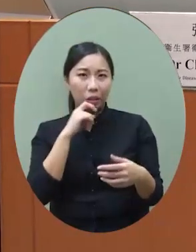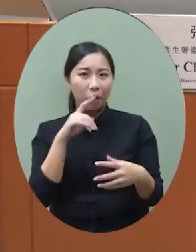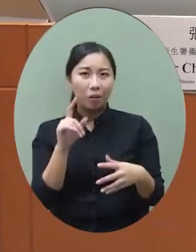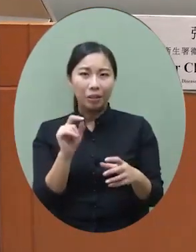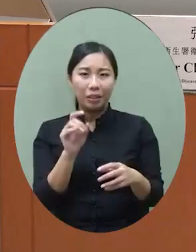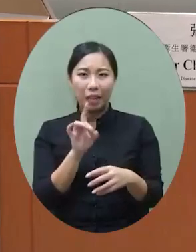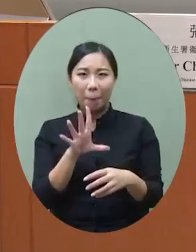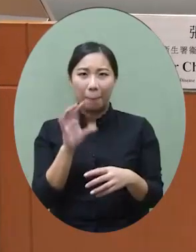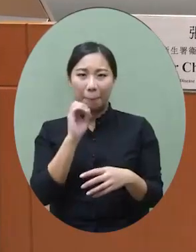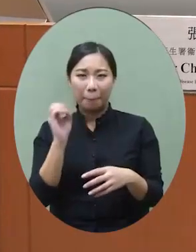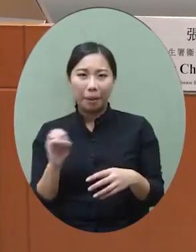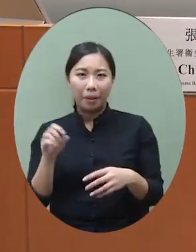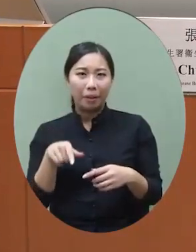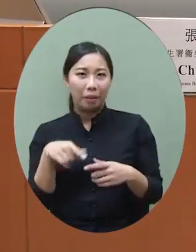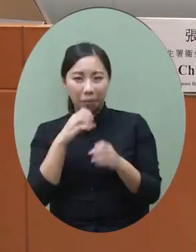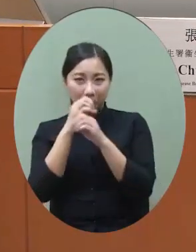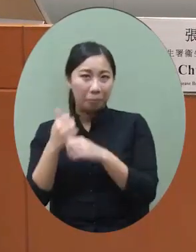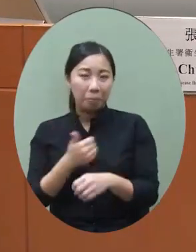嘅人咧係做咗檢測，即係想問翻即係張醫生，其實點睇呢個數字係咪仲有15%